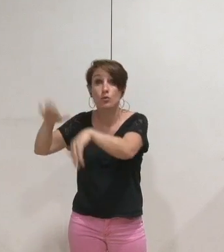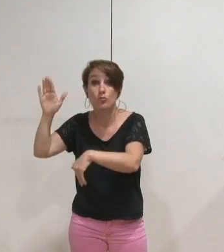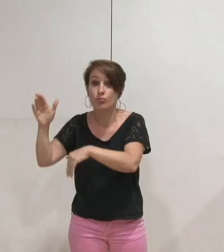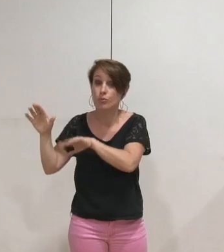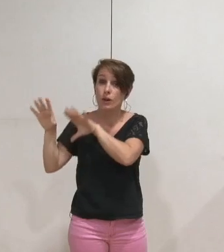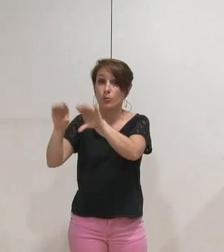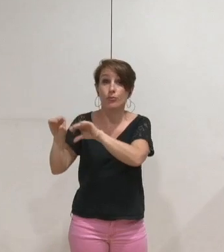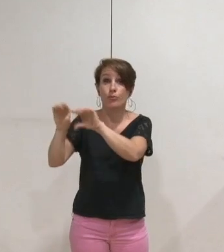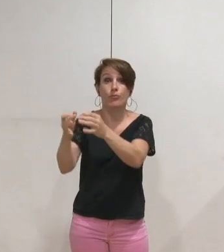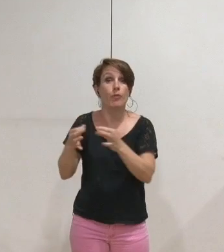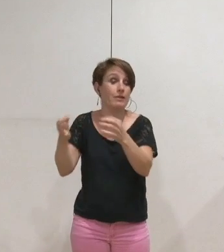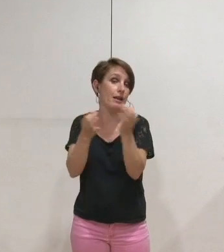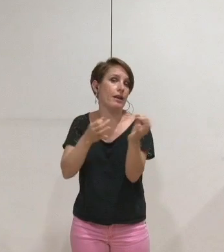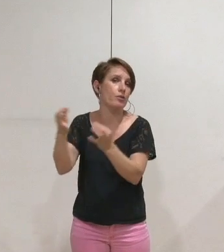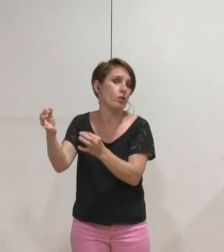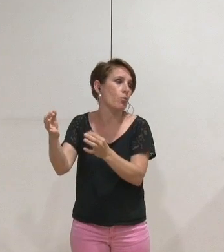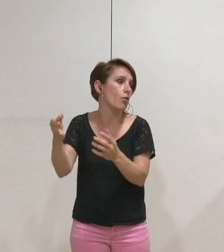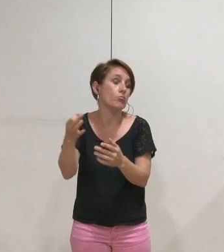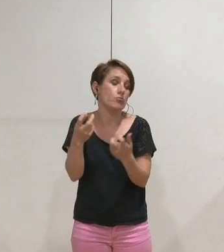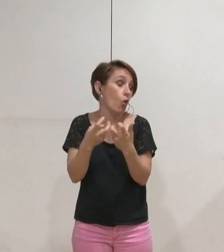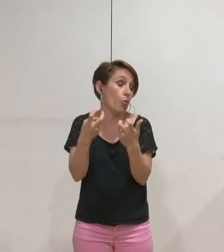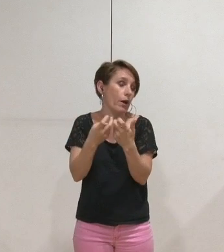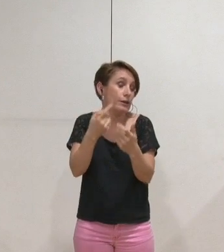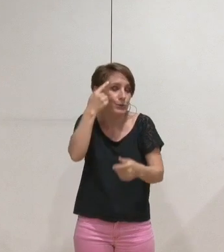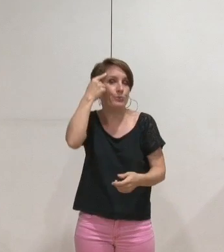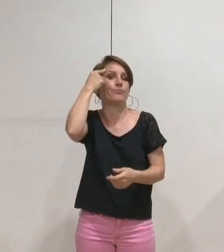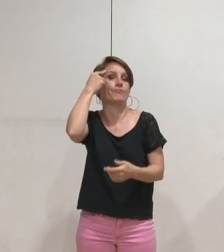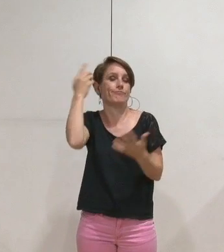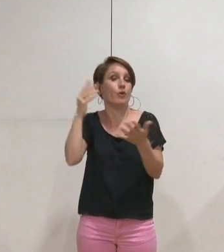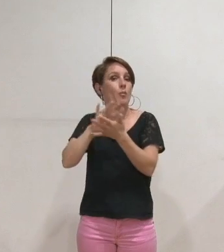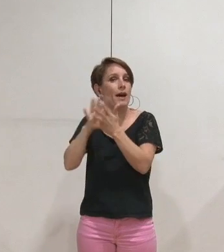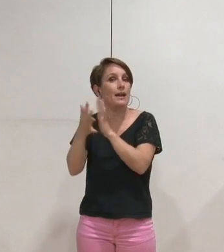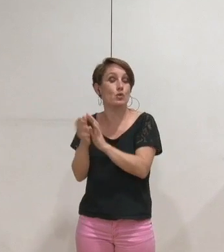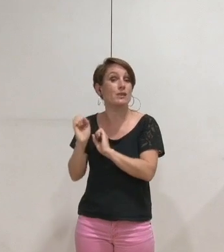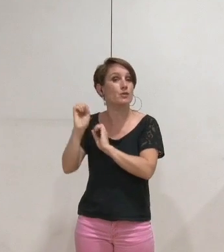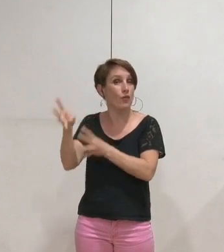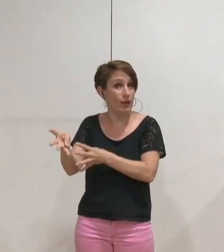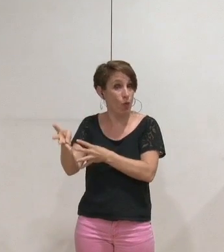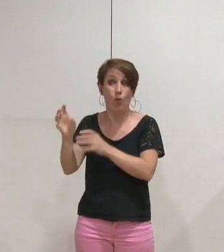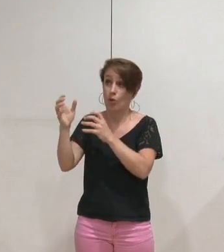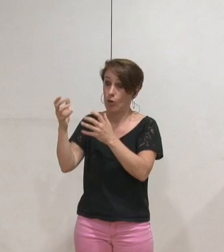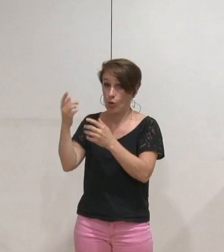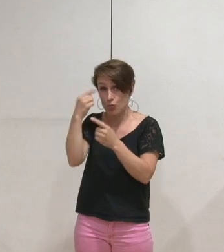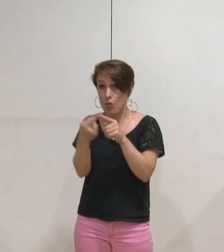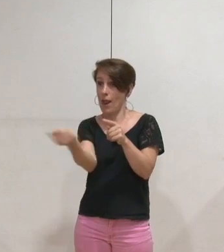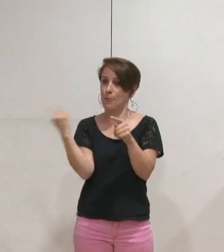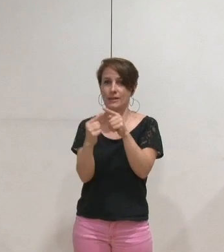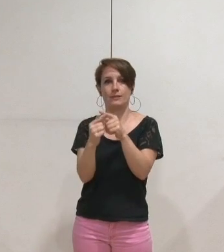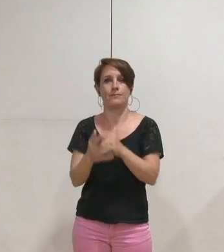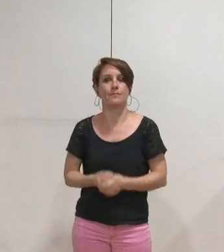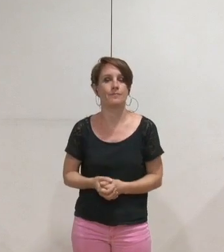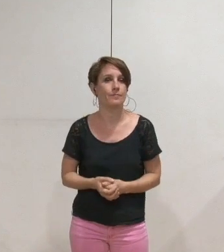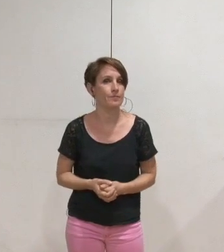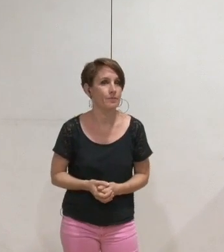façon régulière tout le monde a évidemment en tête éventuellement une association cycliste qui pourrait utiler la piste